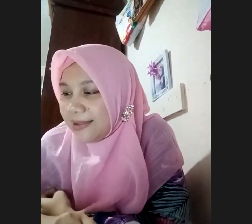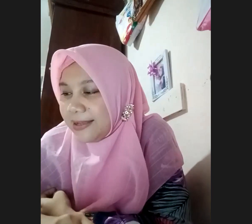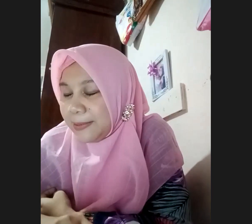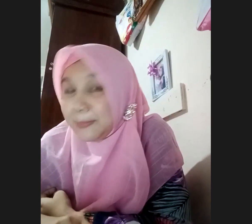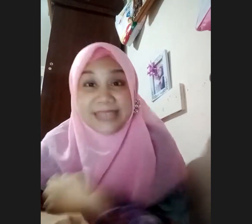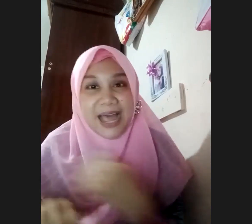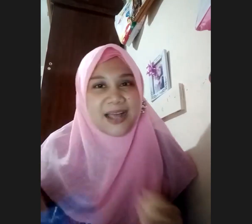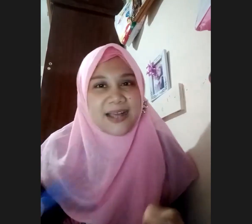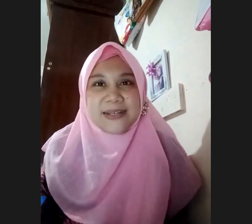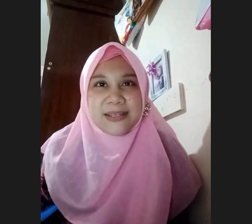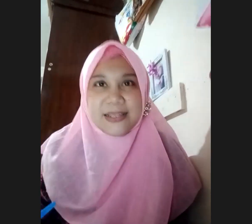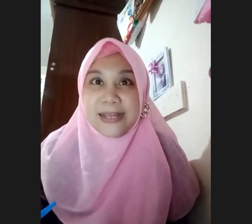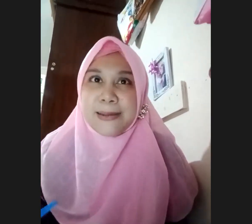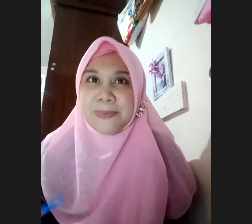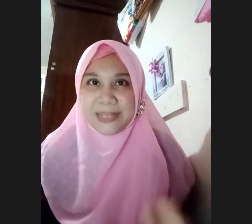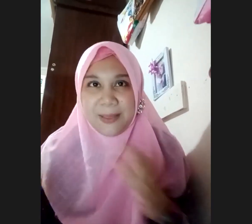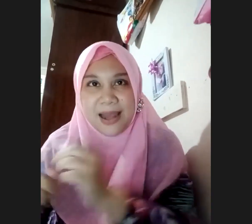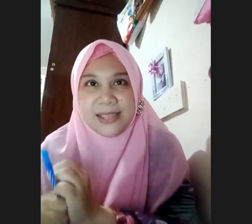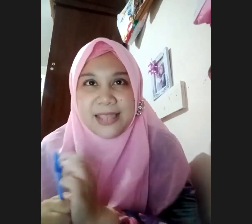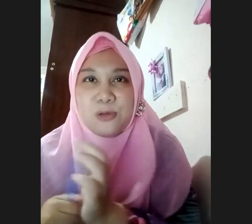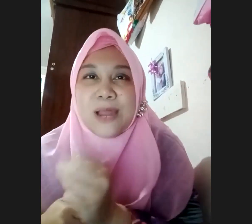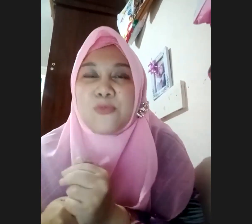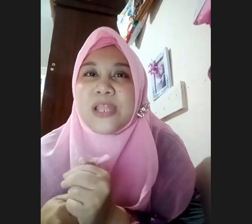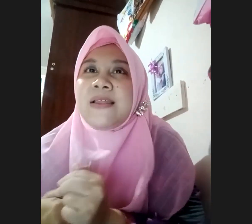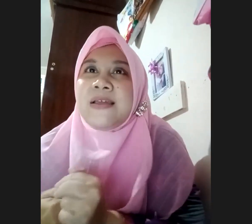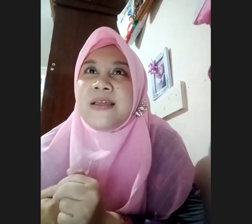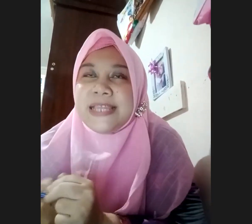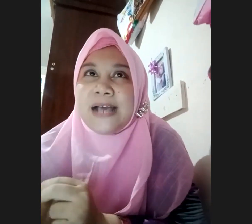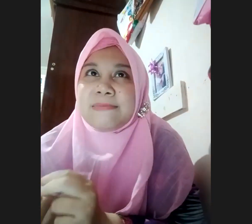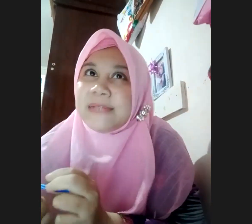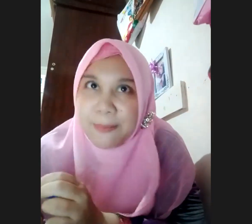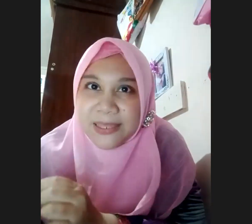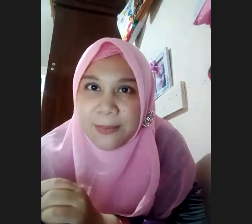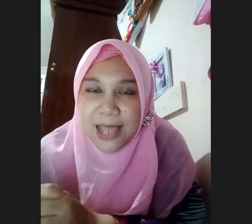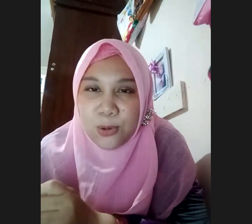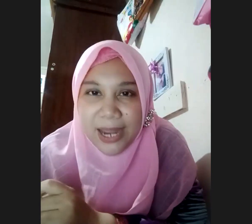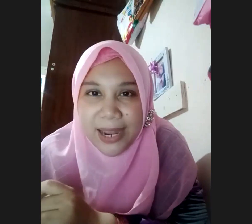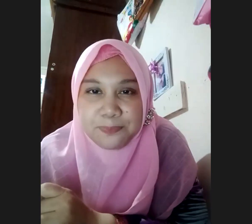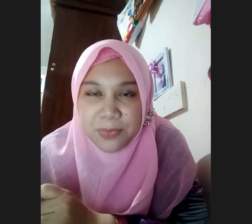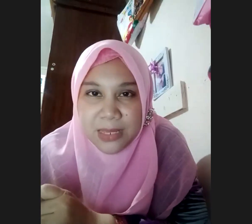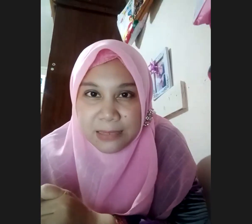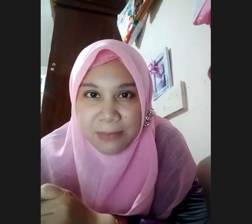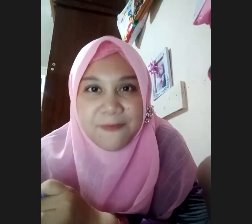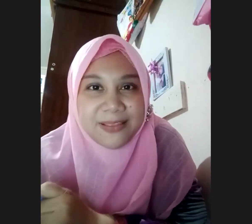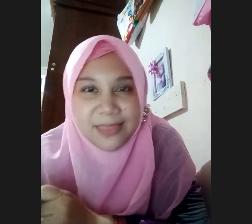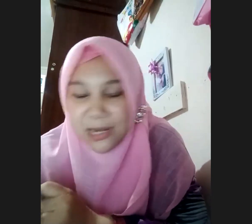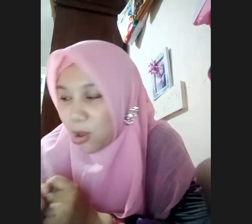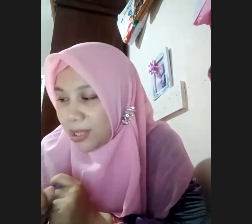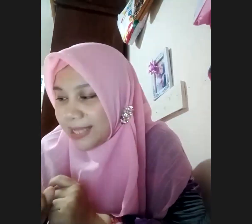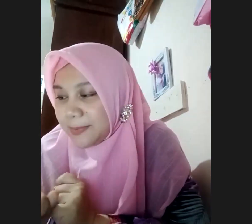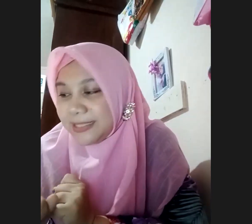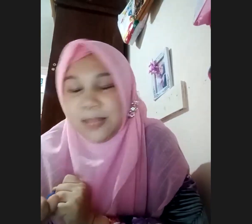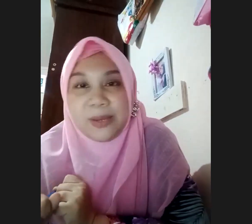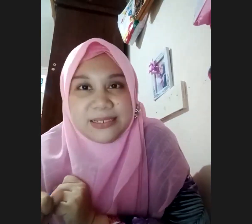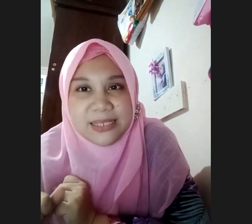ini bisa pertama kali kita lakukan, mungkin yang kerap kita bisa lakukan, manfaatkan